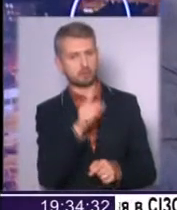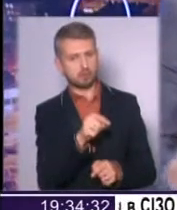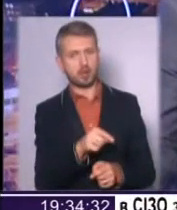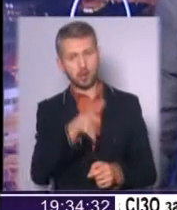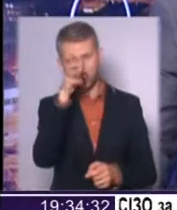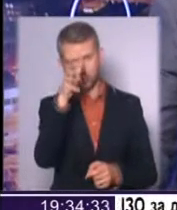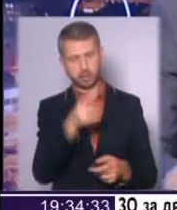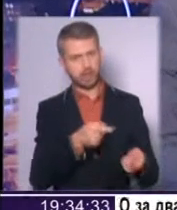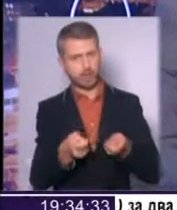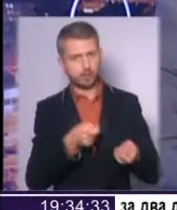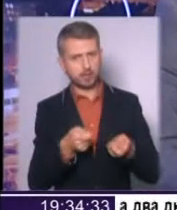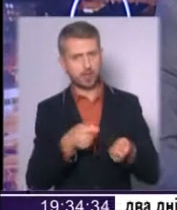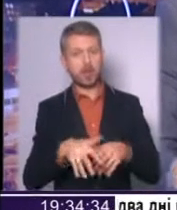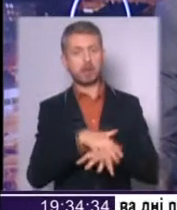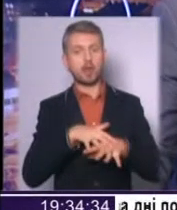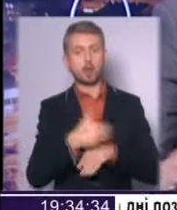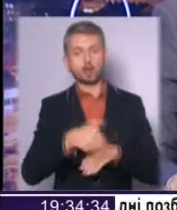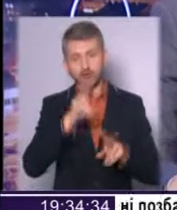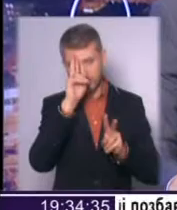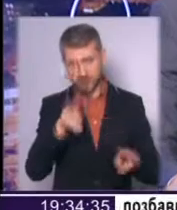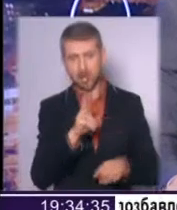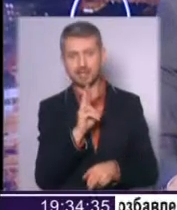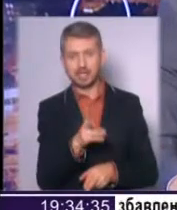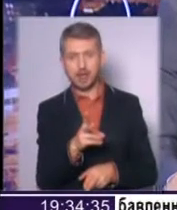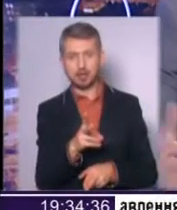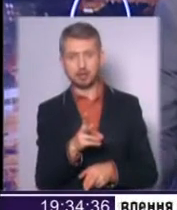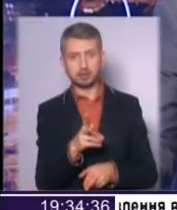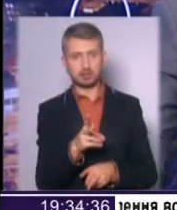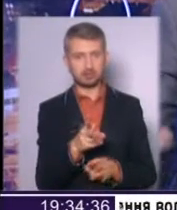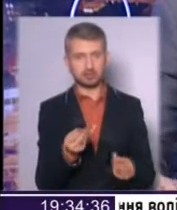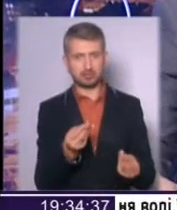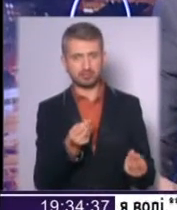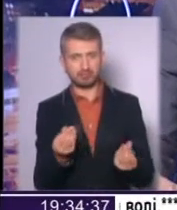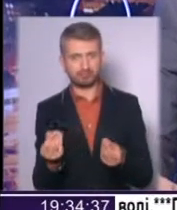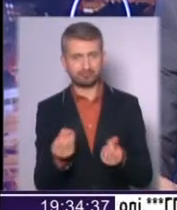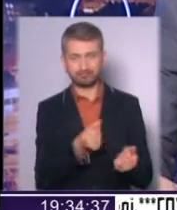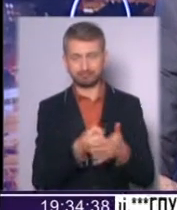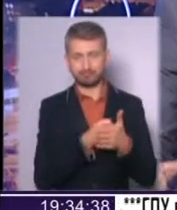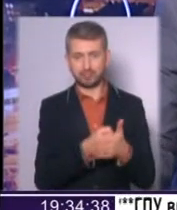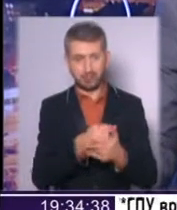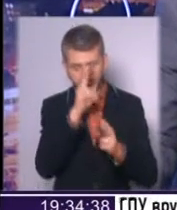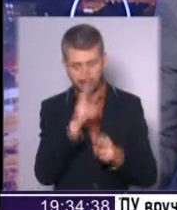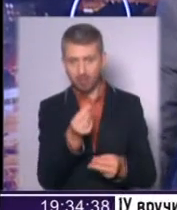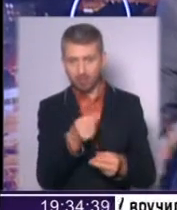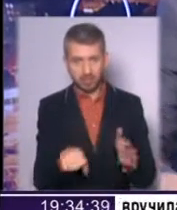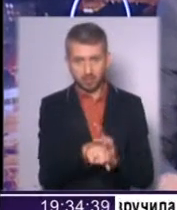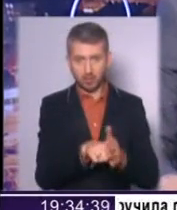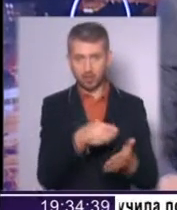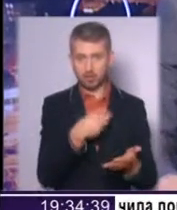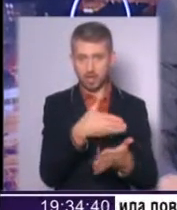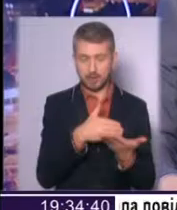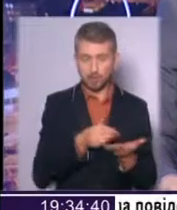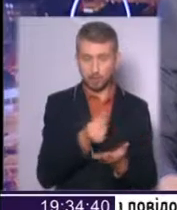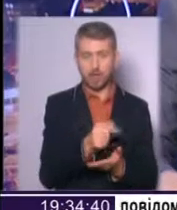зневажає депутатів, парламентів, взагалі весь народ. Ну, про що ми говоримо? І більше він розуміє, що його ніхто не поміняє. В нього